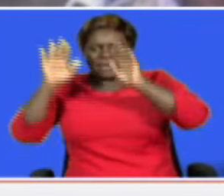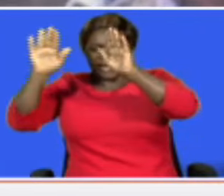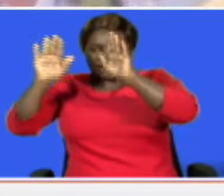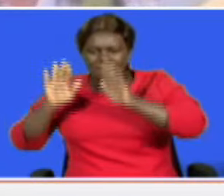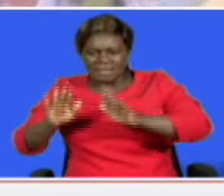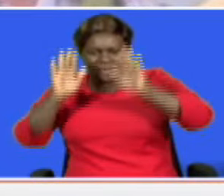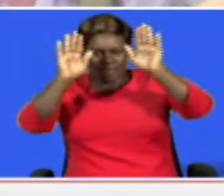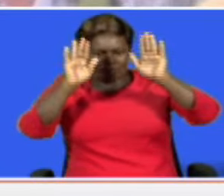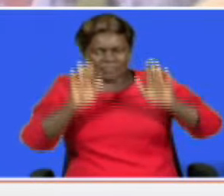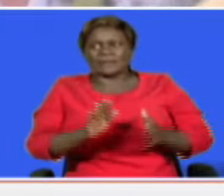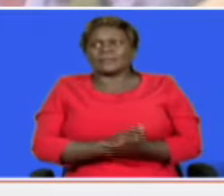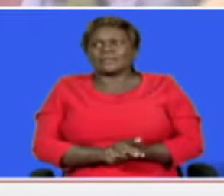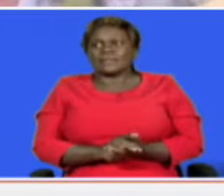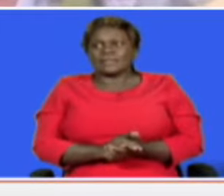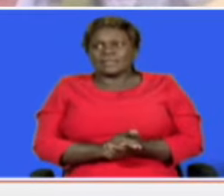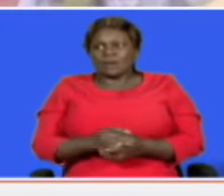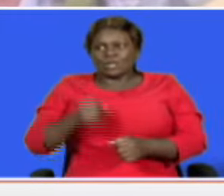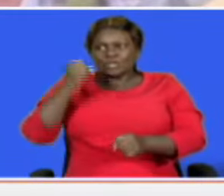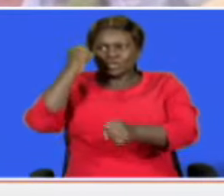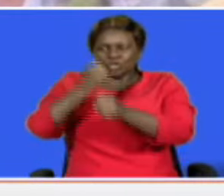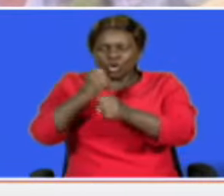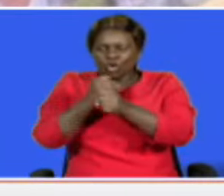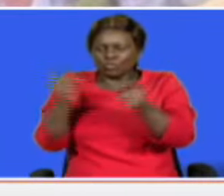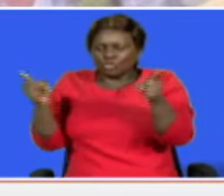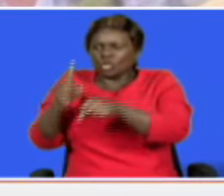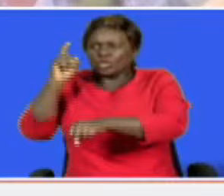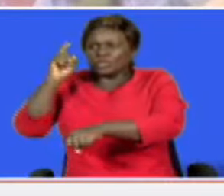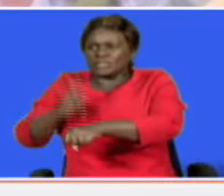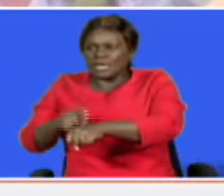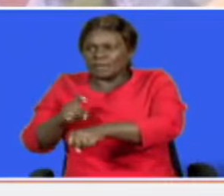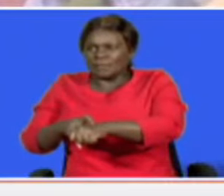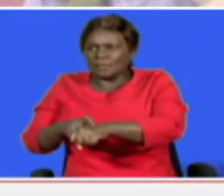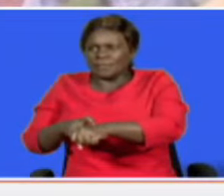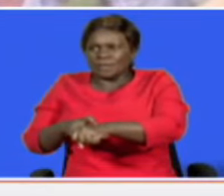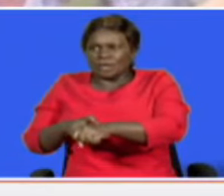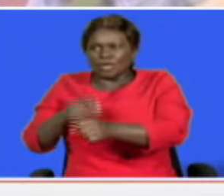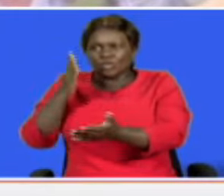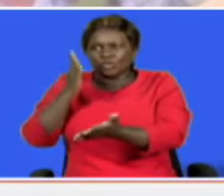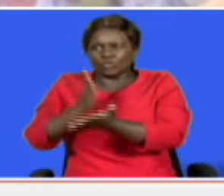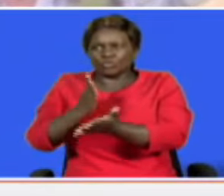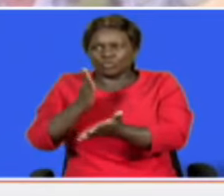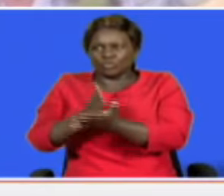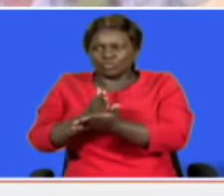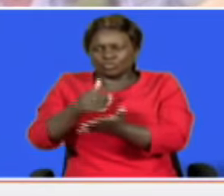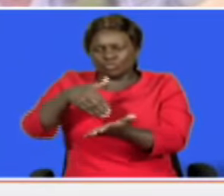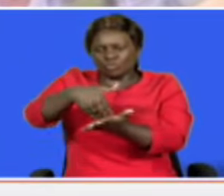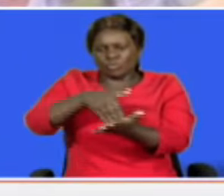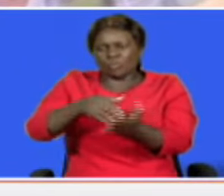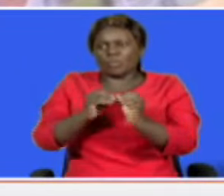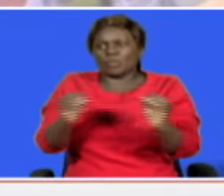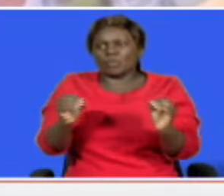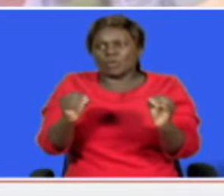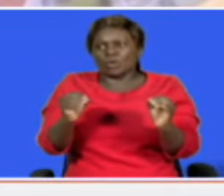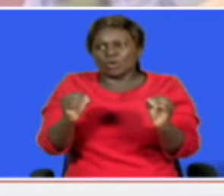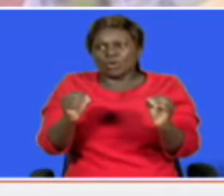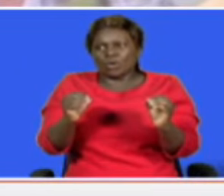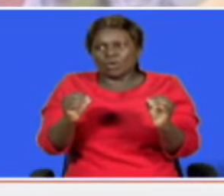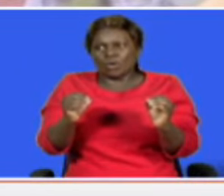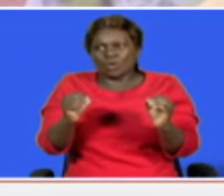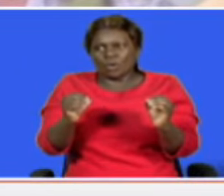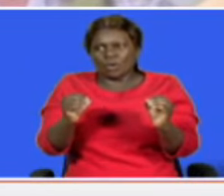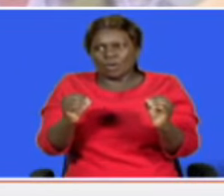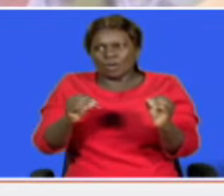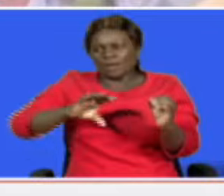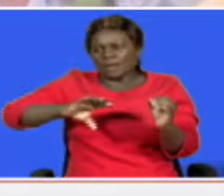kila kitu. Kasi ambaye alifanya kwa hii muda kidogo, hakika hakulemea upande moja, ameenda almost parts